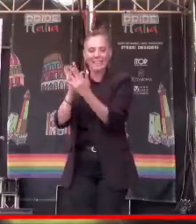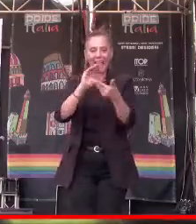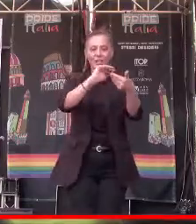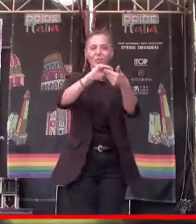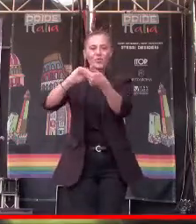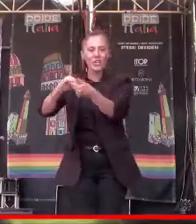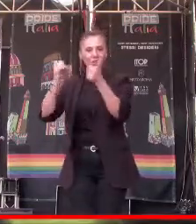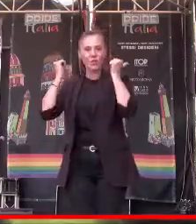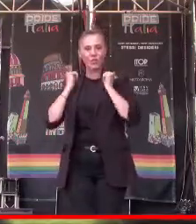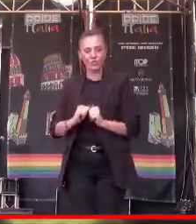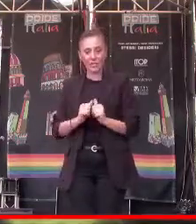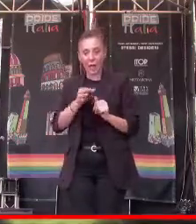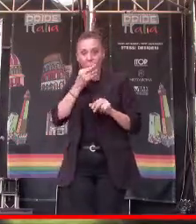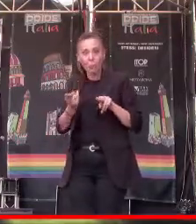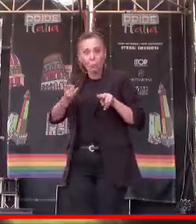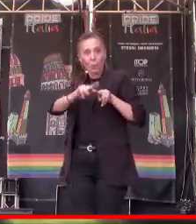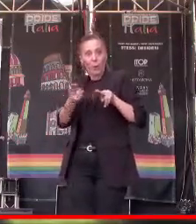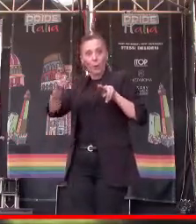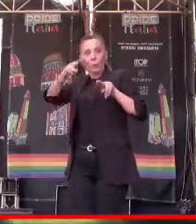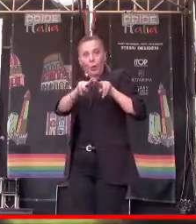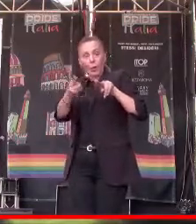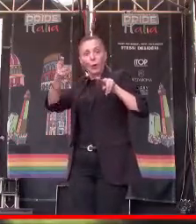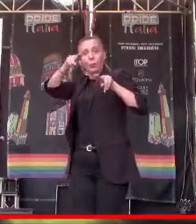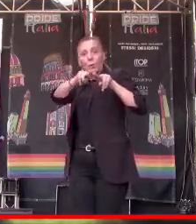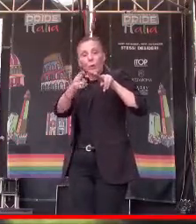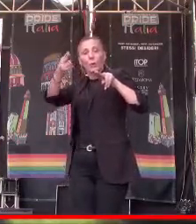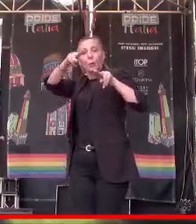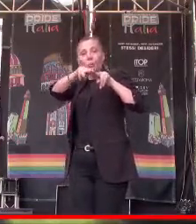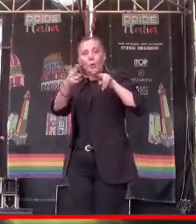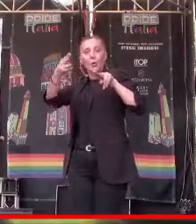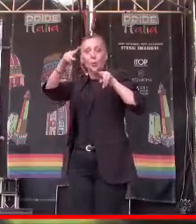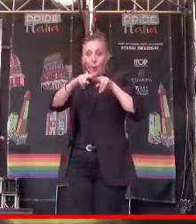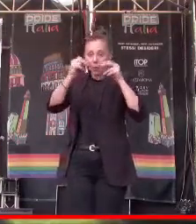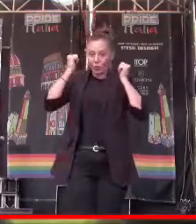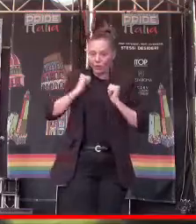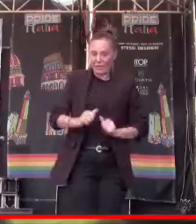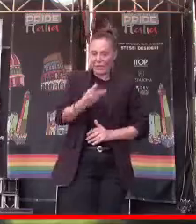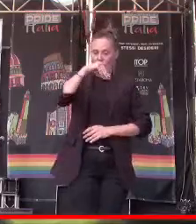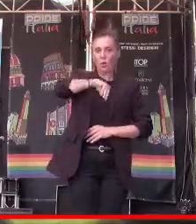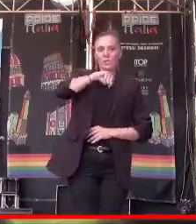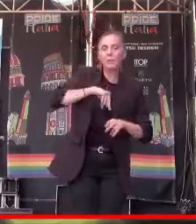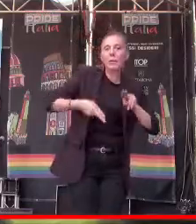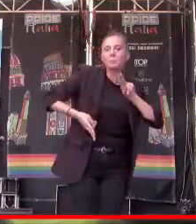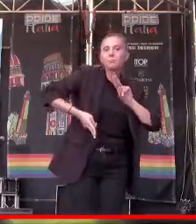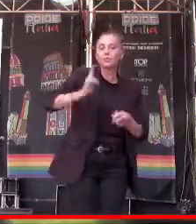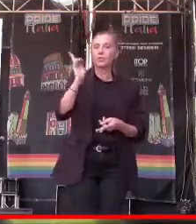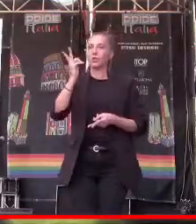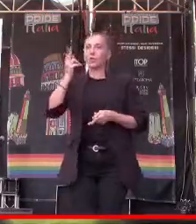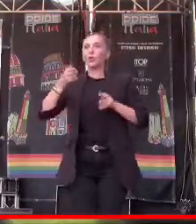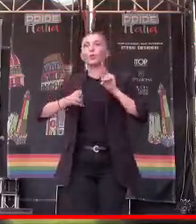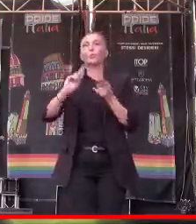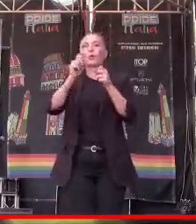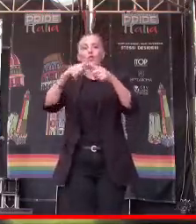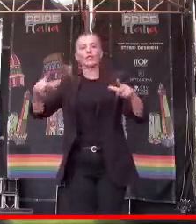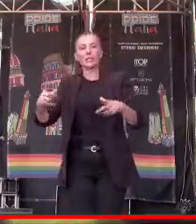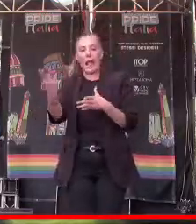e quindi si sommano, quindi più cittadini consapevoli, più città